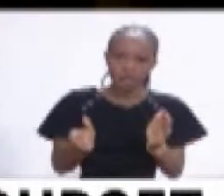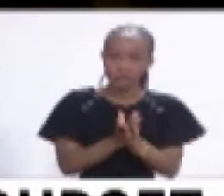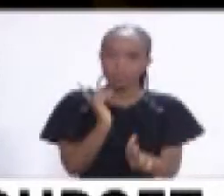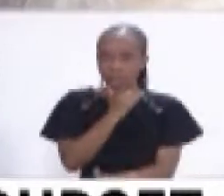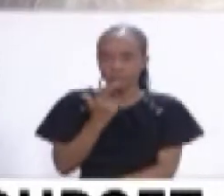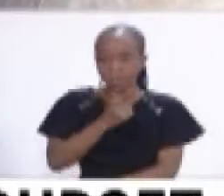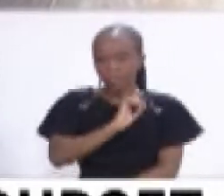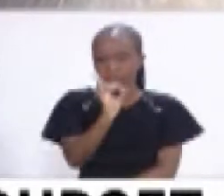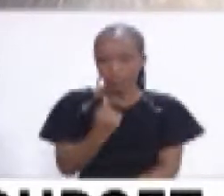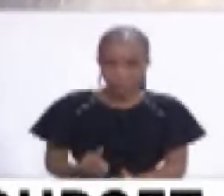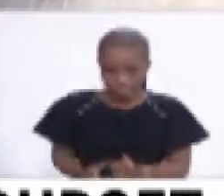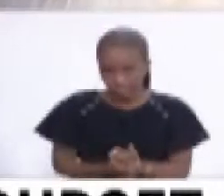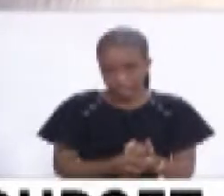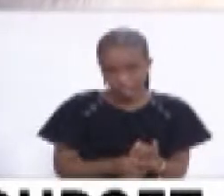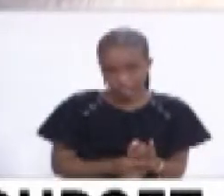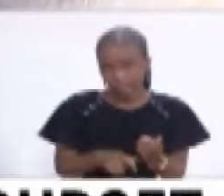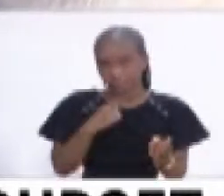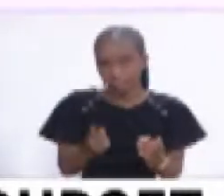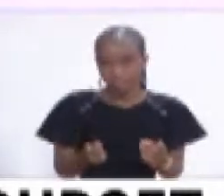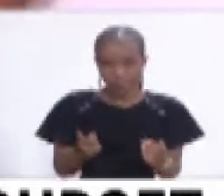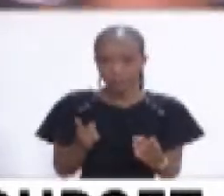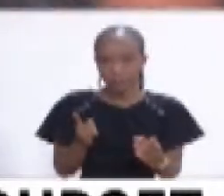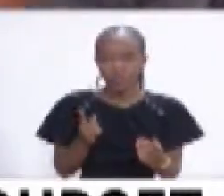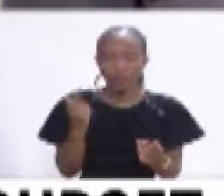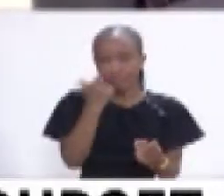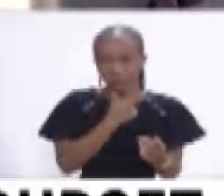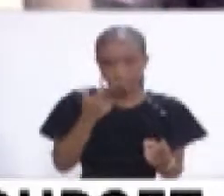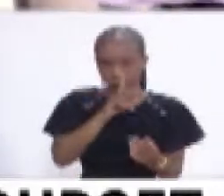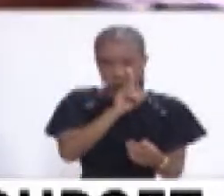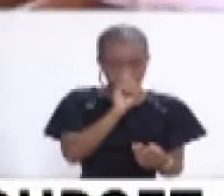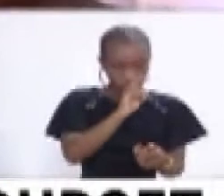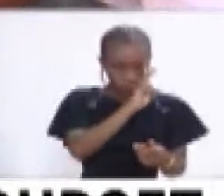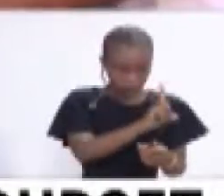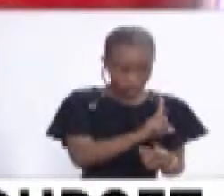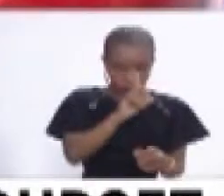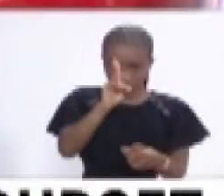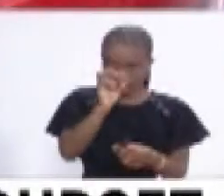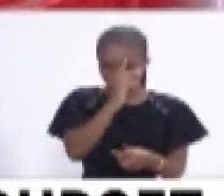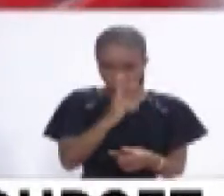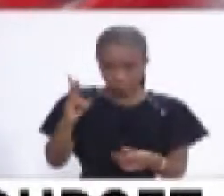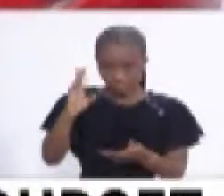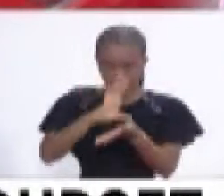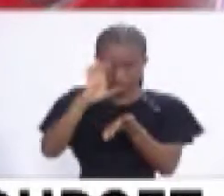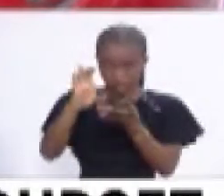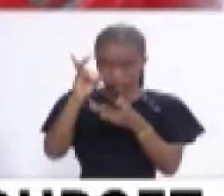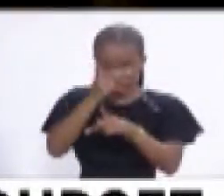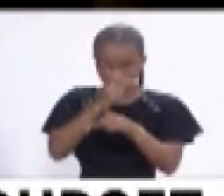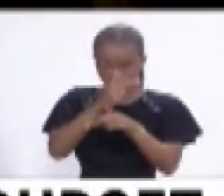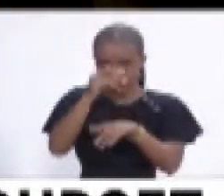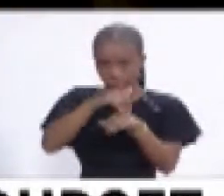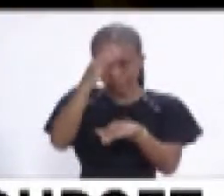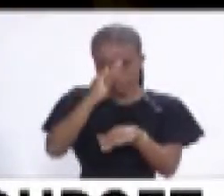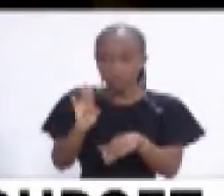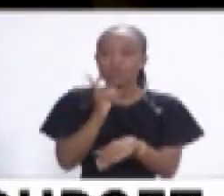mafuta kwanza. She projects reduction of fuel prices in the 2021-2022 budget, which will be tabled at Parliament tomorrow.